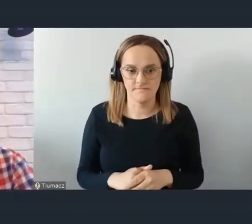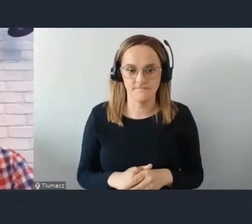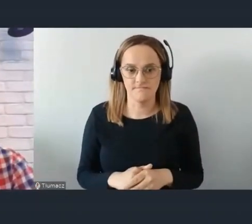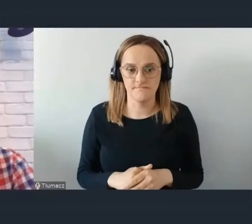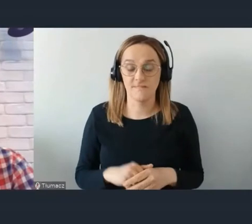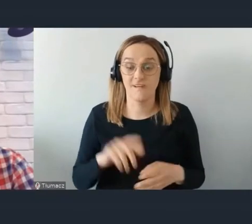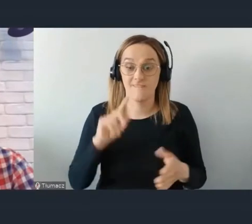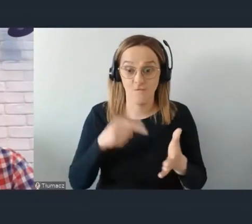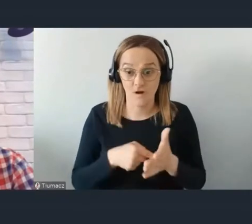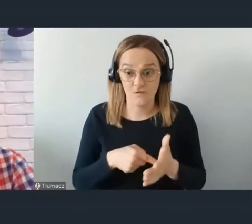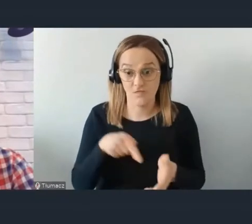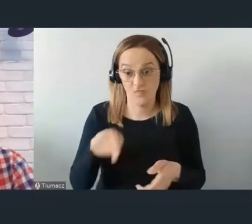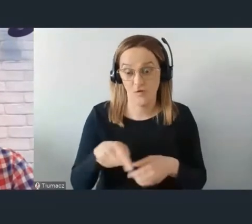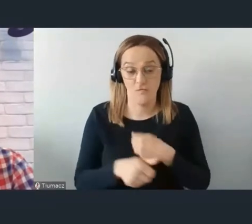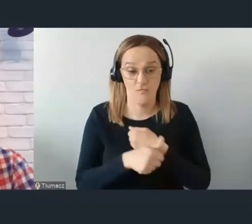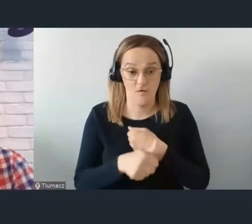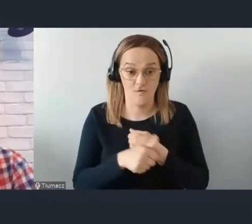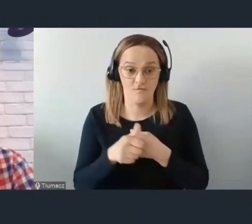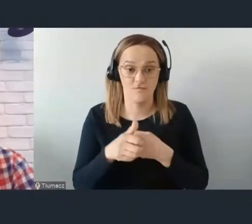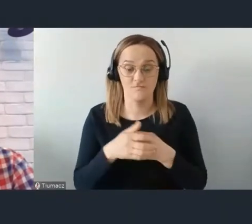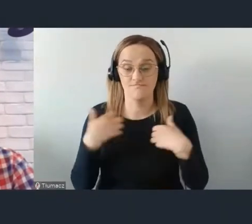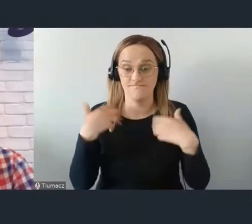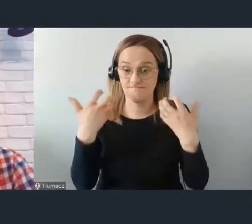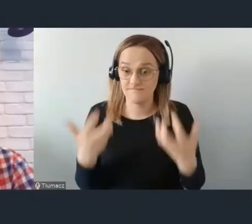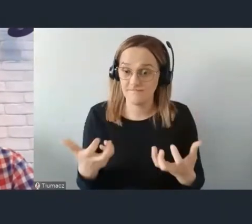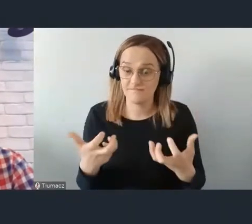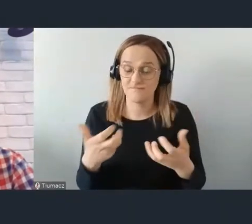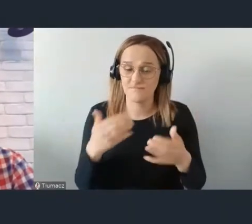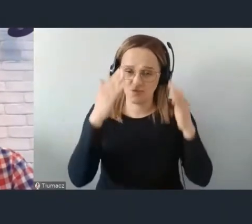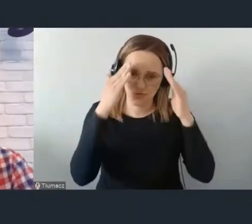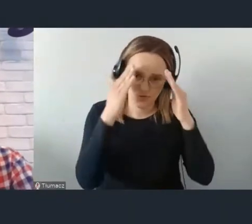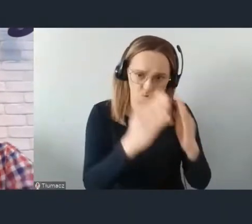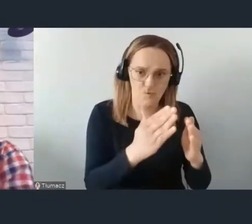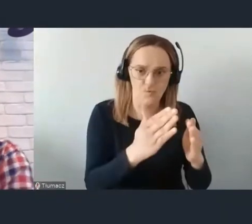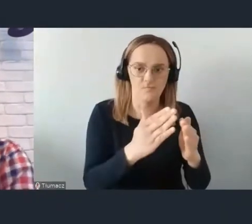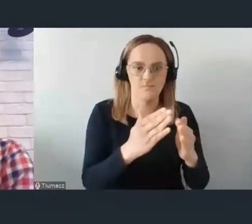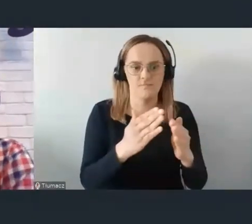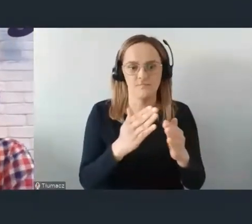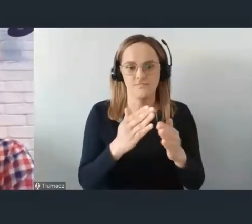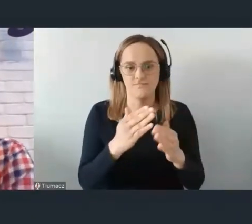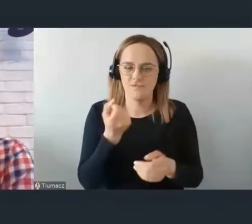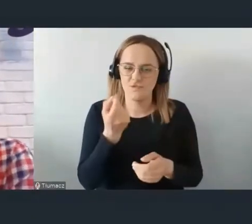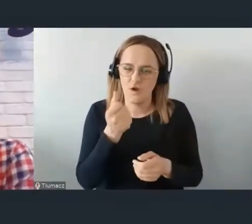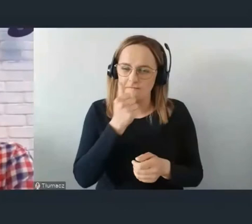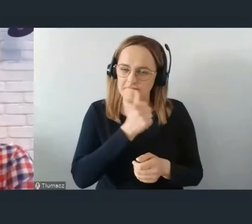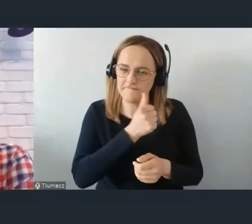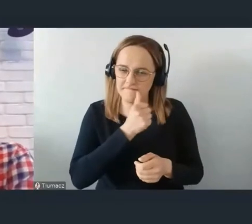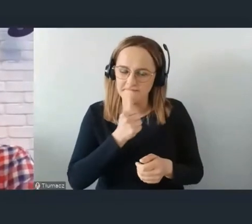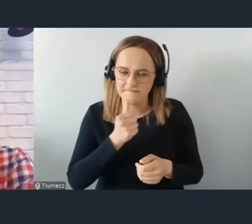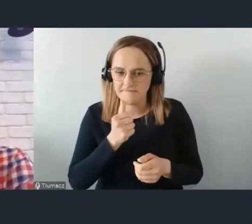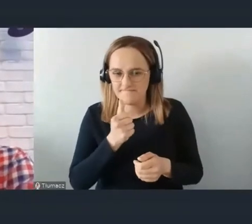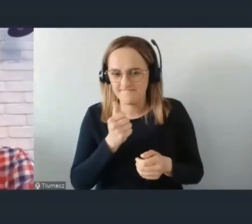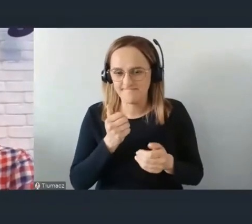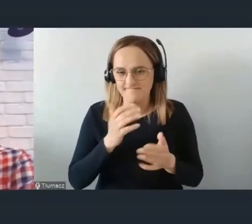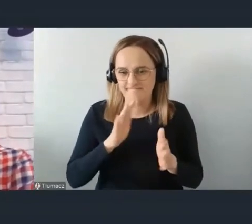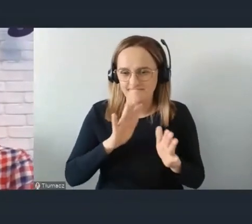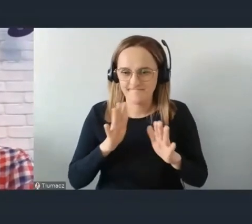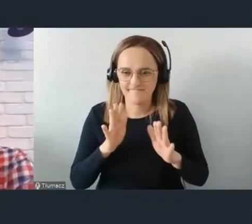I właśnie z tego powodu chcieliśmy dzisiaj skupić się na tym trochę tajemniczym jeszcze